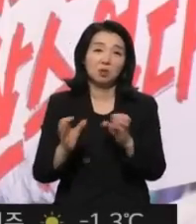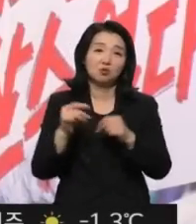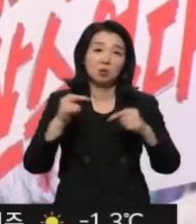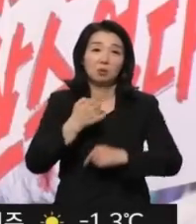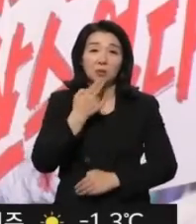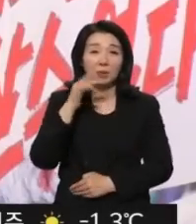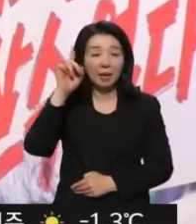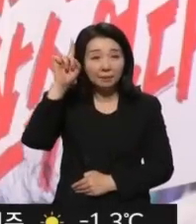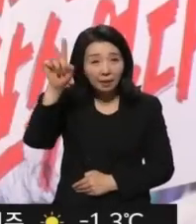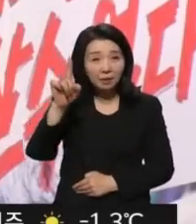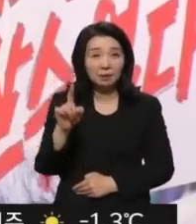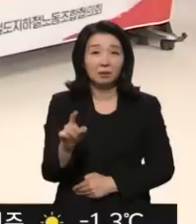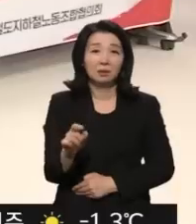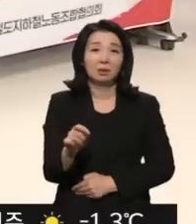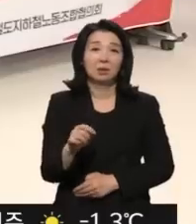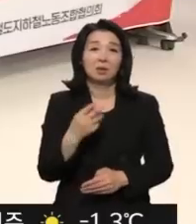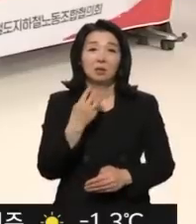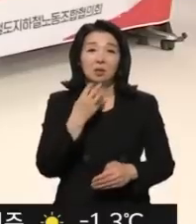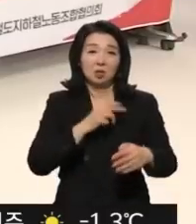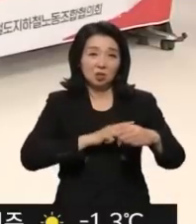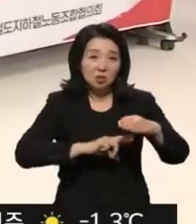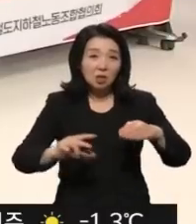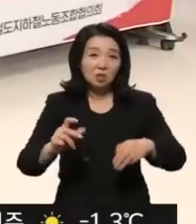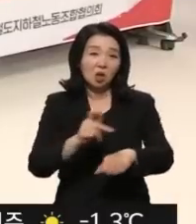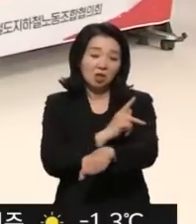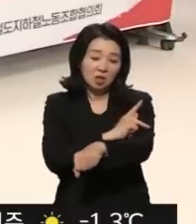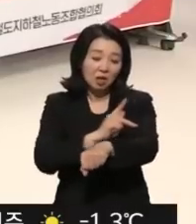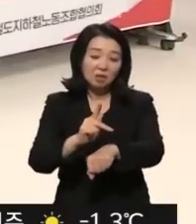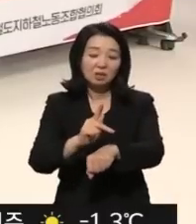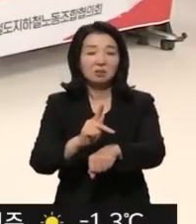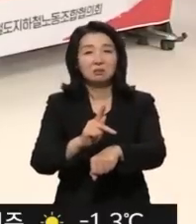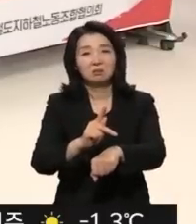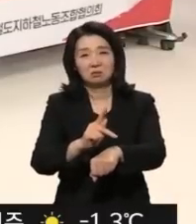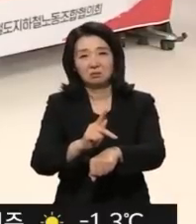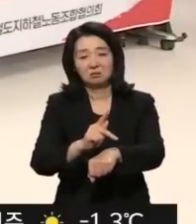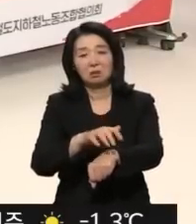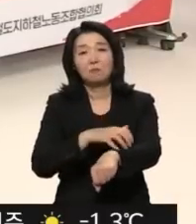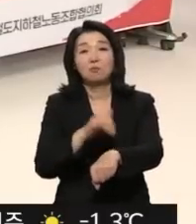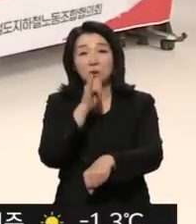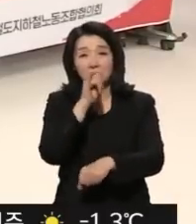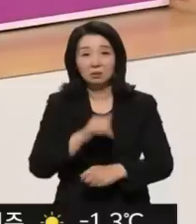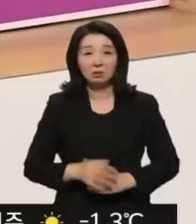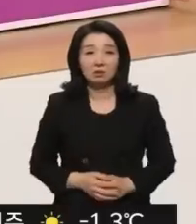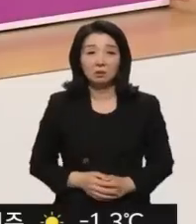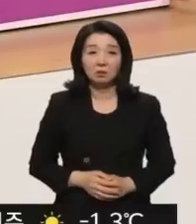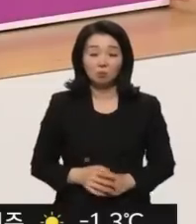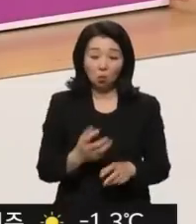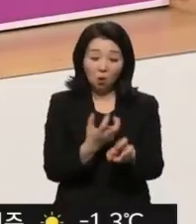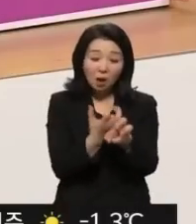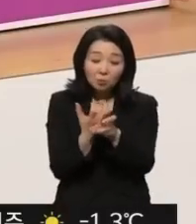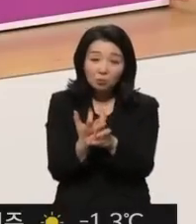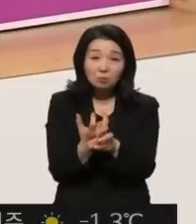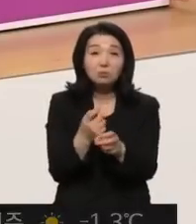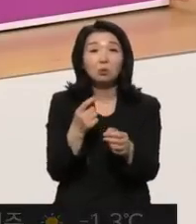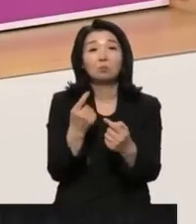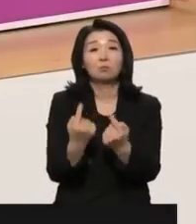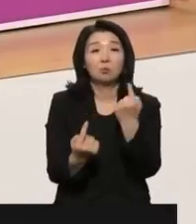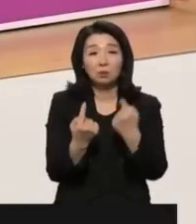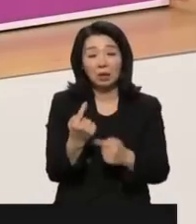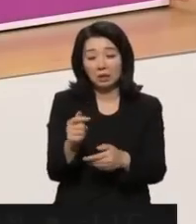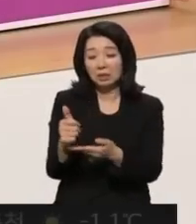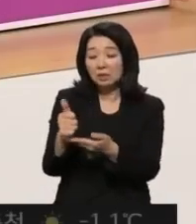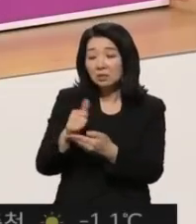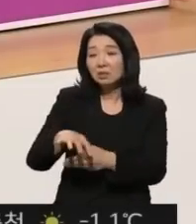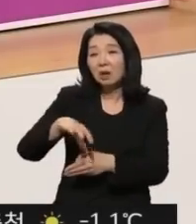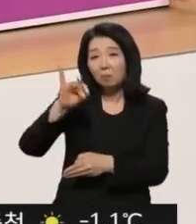전철이나 KTX 등을 이용하는 시민들의 불편이 예상이 됩니다. 여기에 코레일 측 지침에는 이 화물 운송보다 승객 운송을